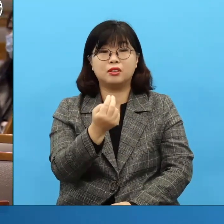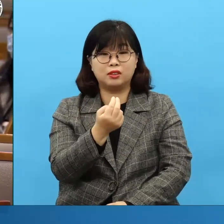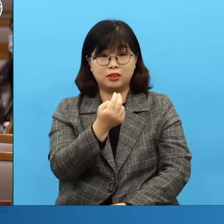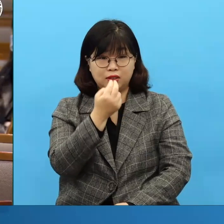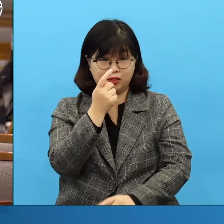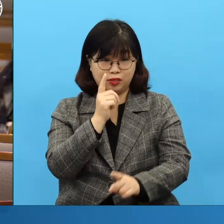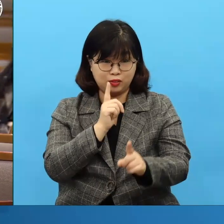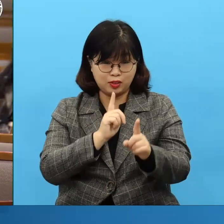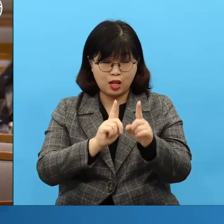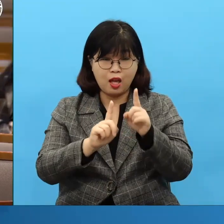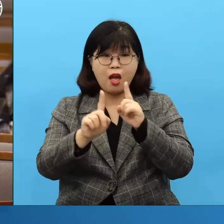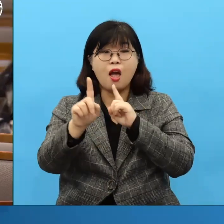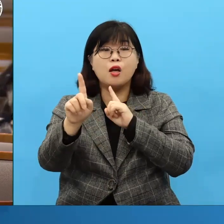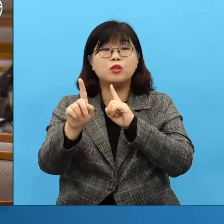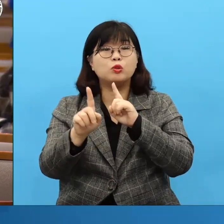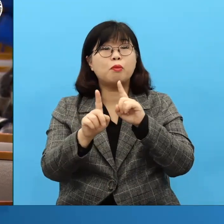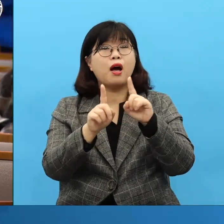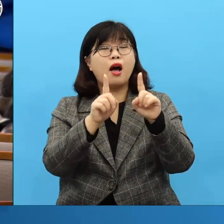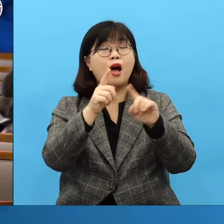말씀을